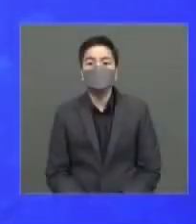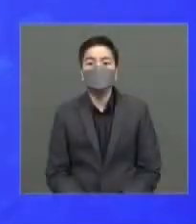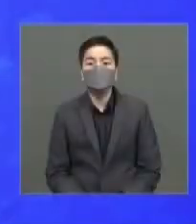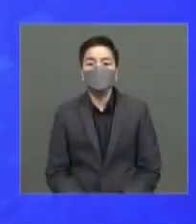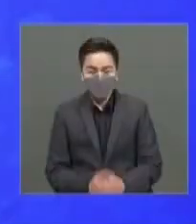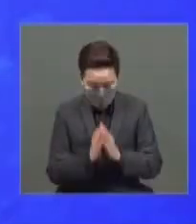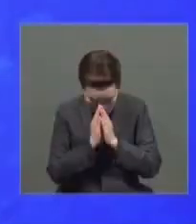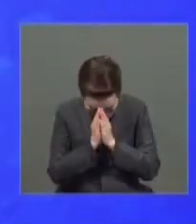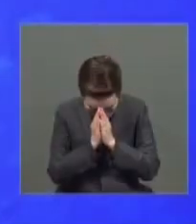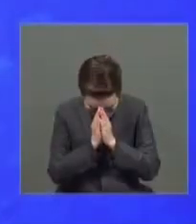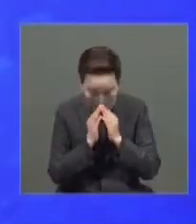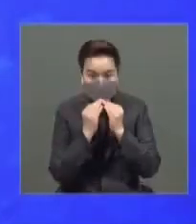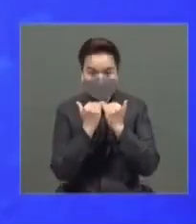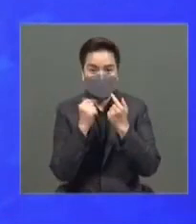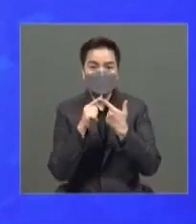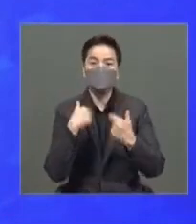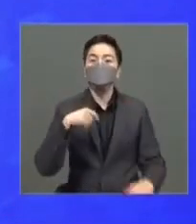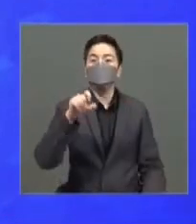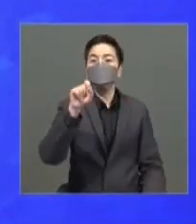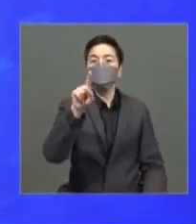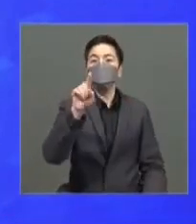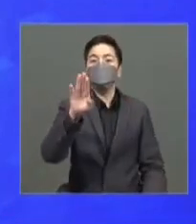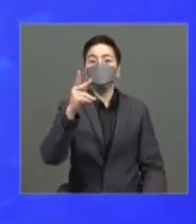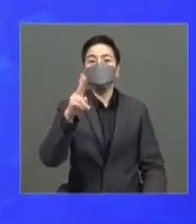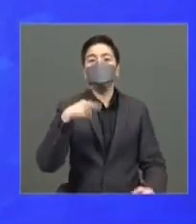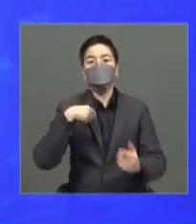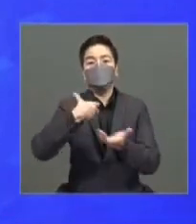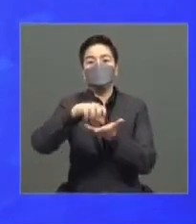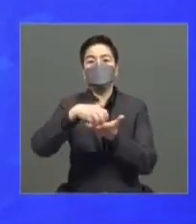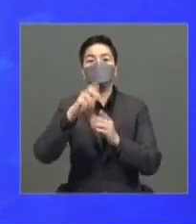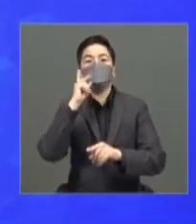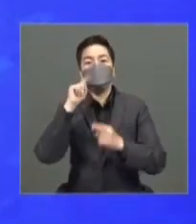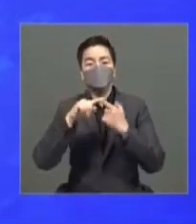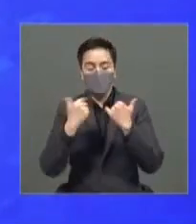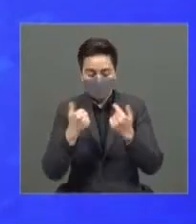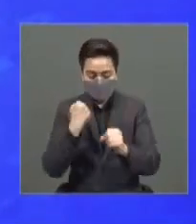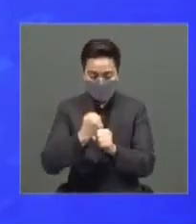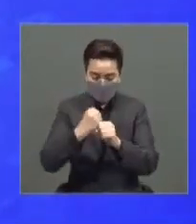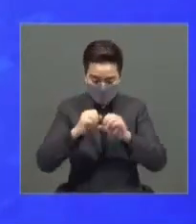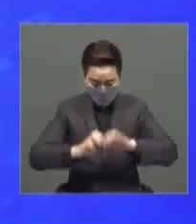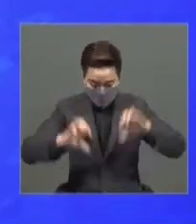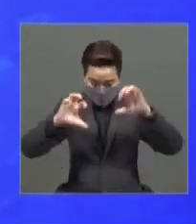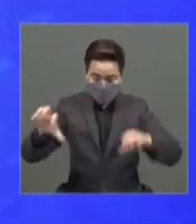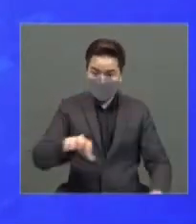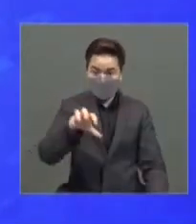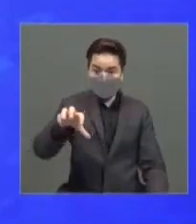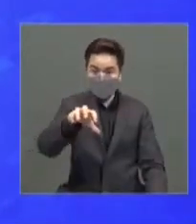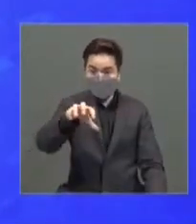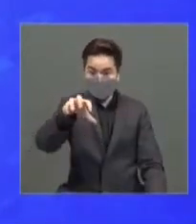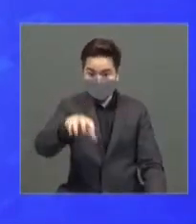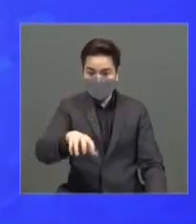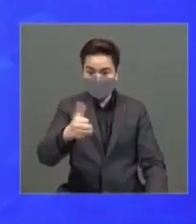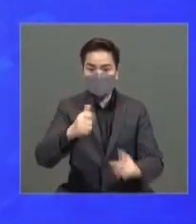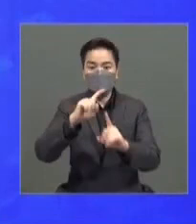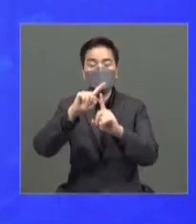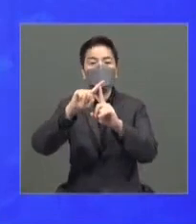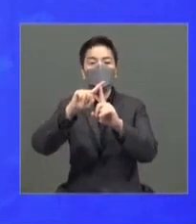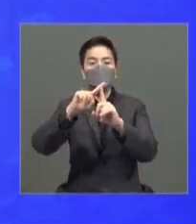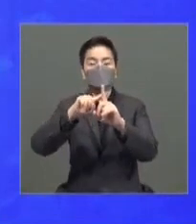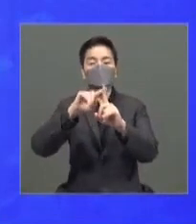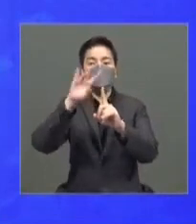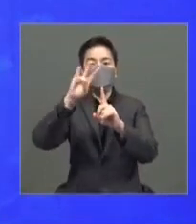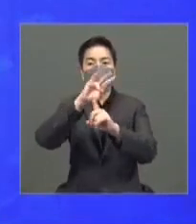ต้อนรับคุณผู้ชมเข้าสู่การแถลงข่าวของศูนย์บริหารสถานการณ์โควิด-19 จากที่ทำเนียบรัฐบาลประจำวันที่7กรกฎา